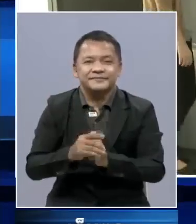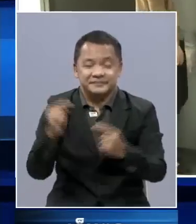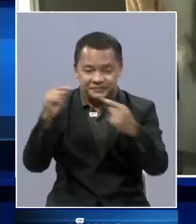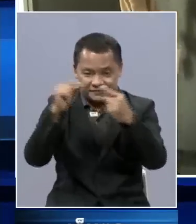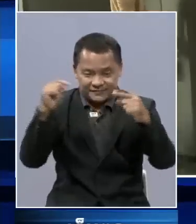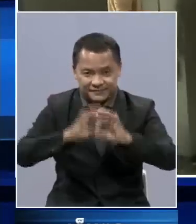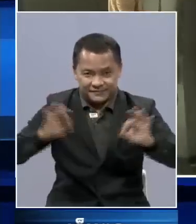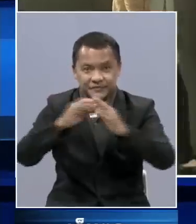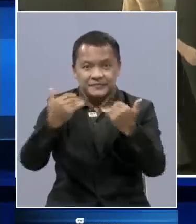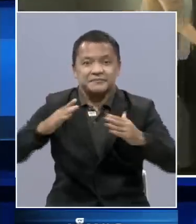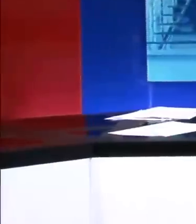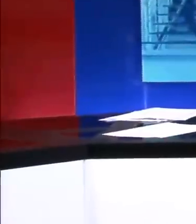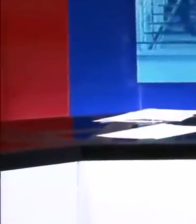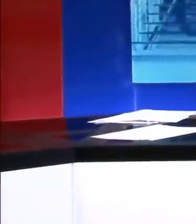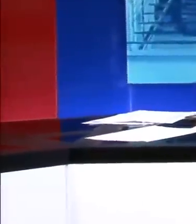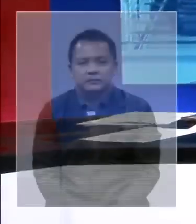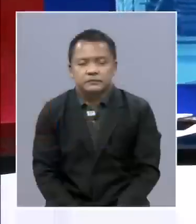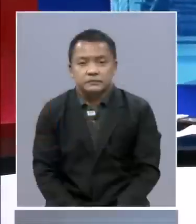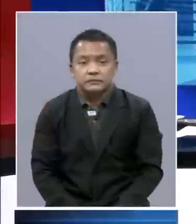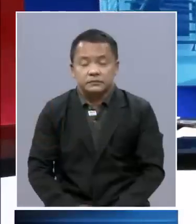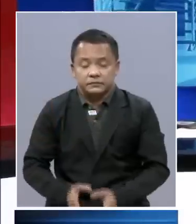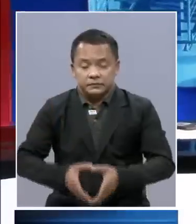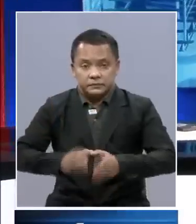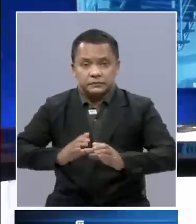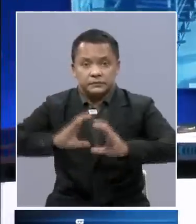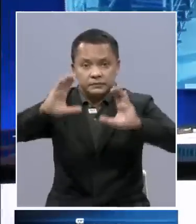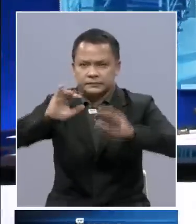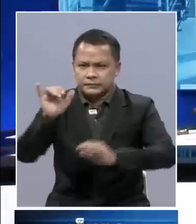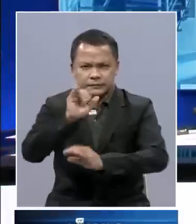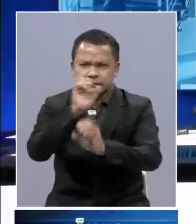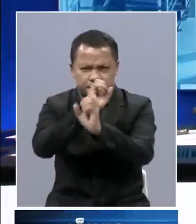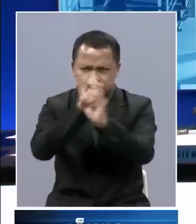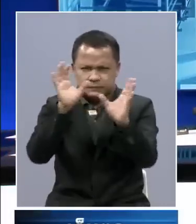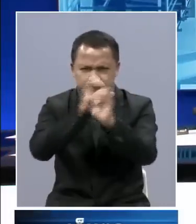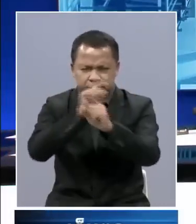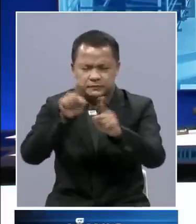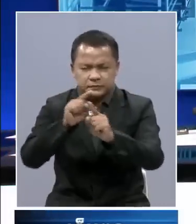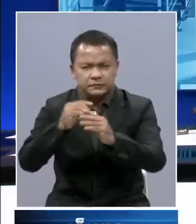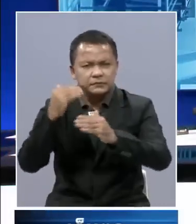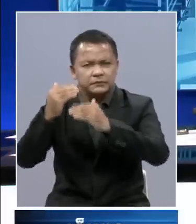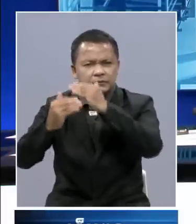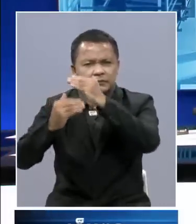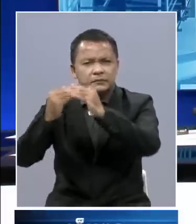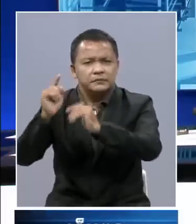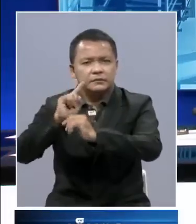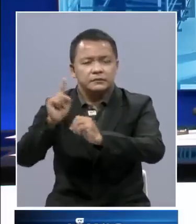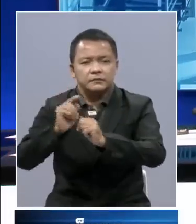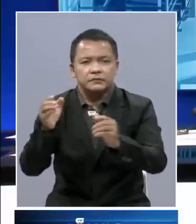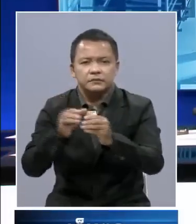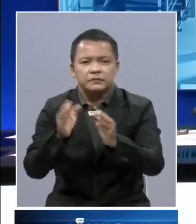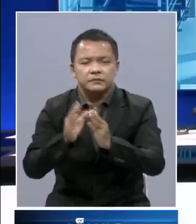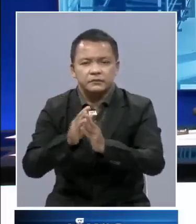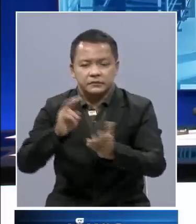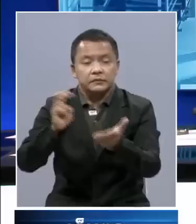เด็นร้อนๆนะครับแต่ว่าพักกันครู่นึงนะครับ แม้การจัดตั้งรัฐบาลยังไม่ได้มีความชัดเจนนะฮะว่าจะเดินหน้ากันไปยังไงแต่ในเรื่องของ